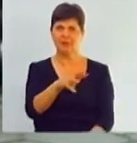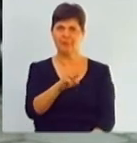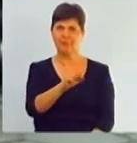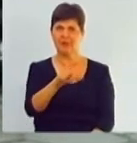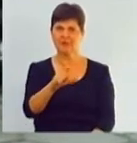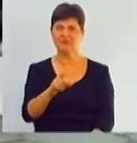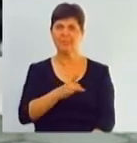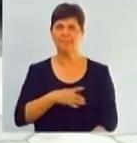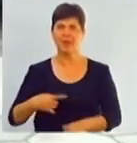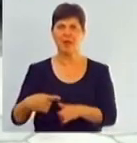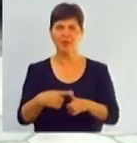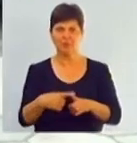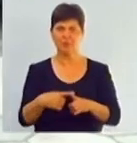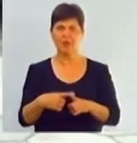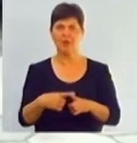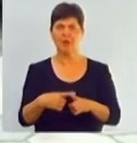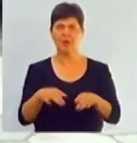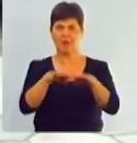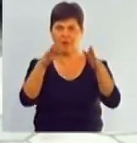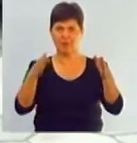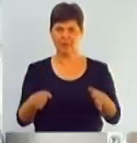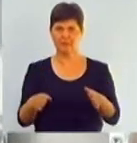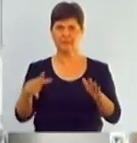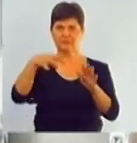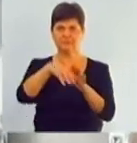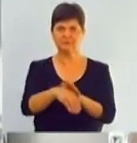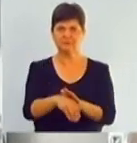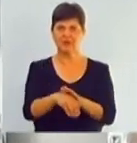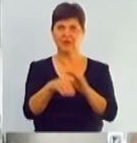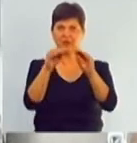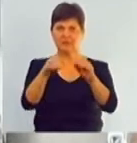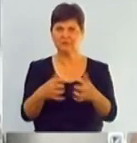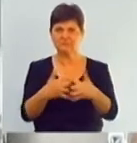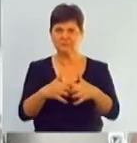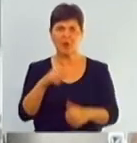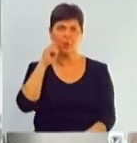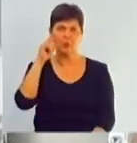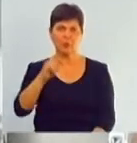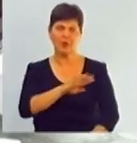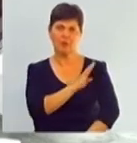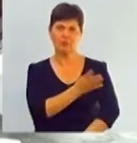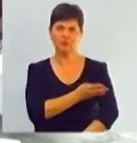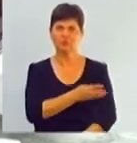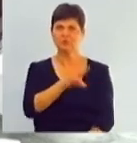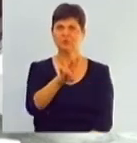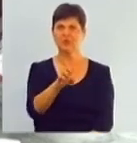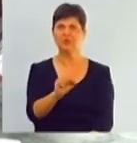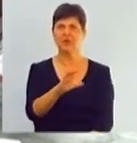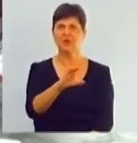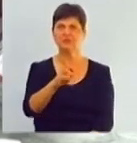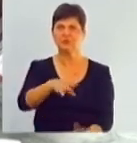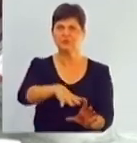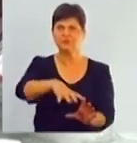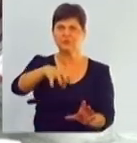виробництва, корпус і наповнення всередині українські. Авто оснащені потужними насосами для забору води,